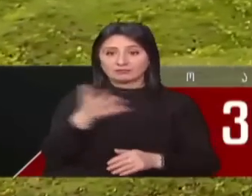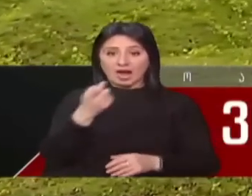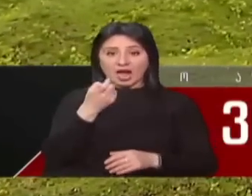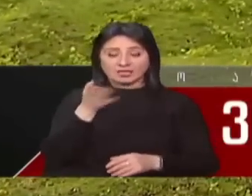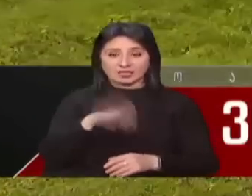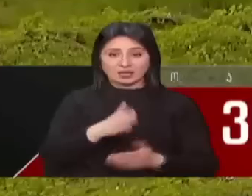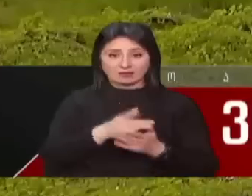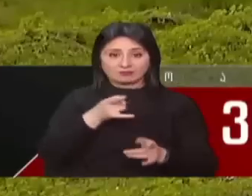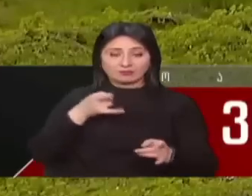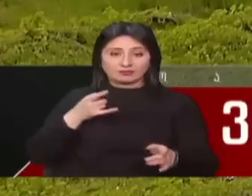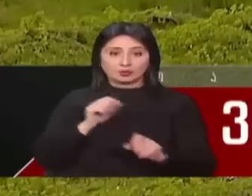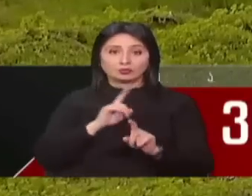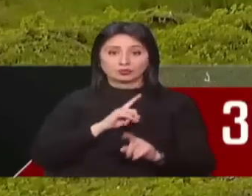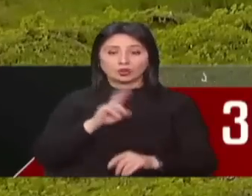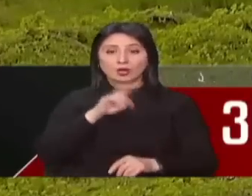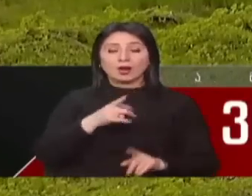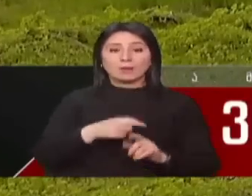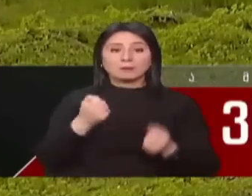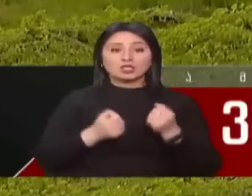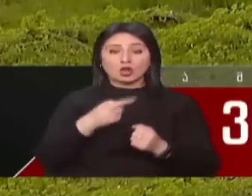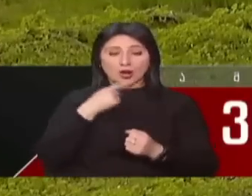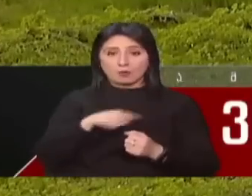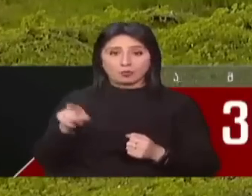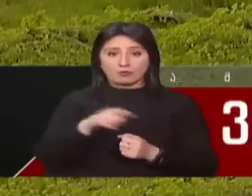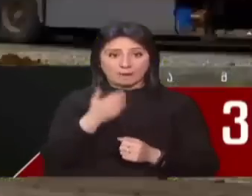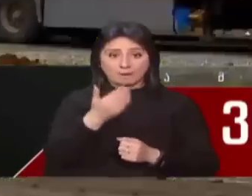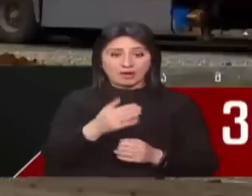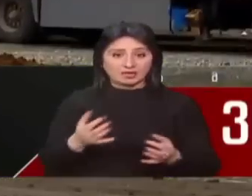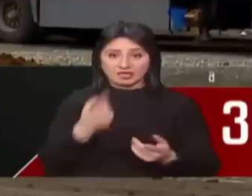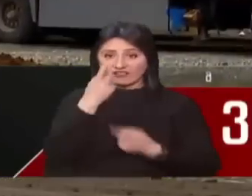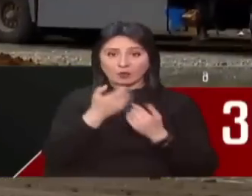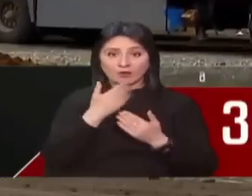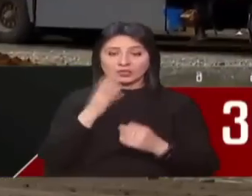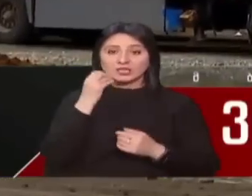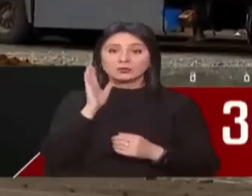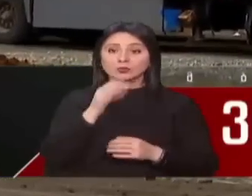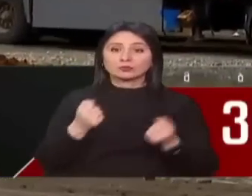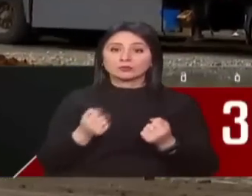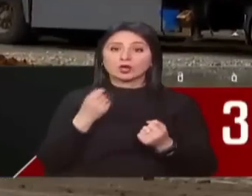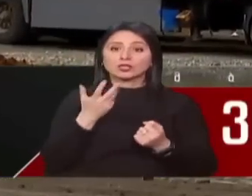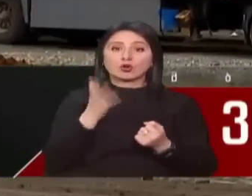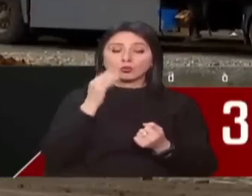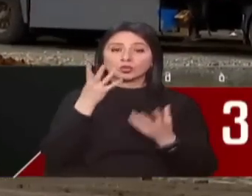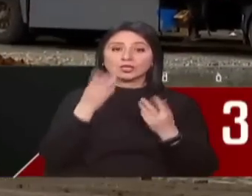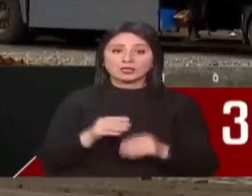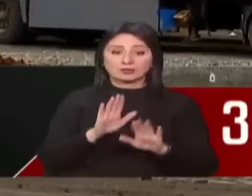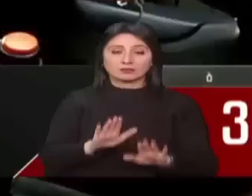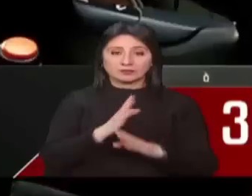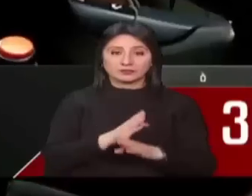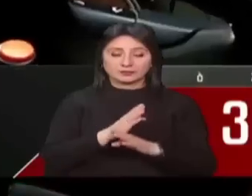ტრაილერია გაჩერებული. როგორც სატვირთოების მძღოლები ამბობენ, მათ არ აქვთ ინფორმაცია კიდევ რამდენ ხანს მოუწევთ